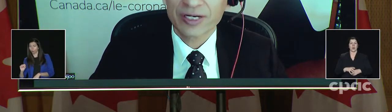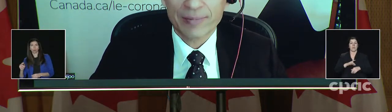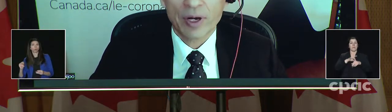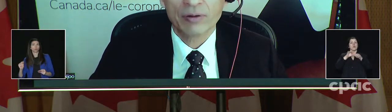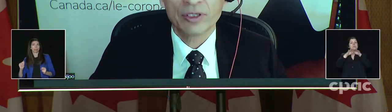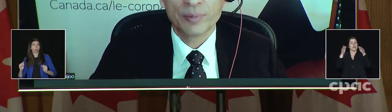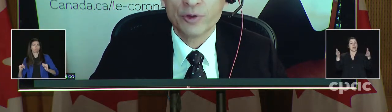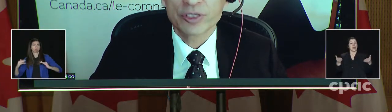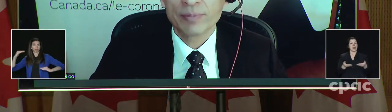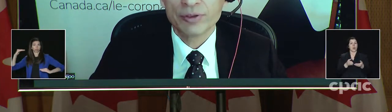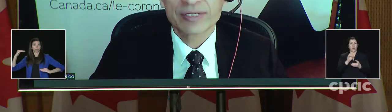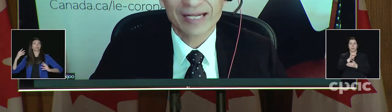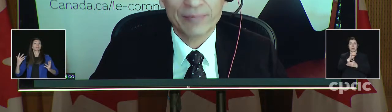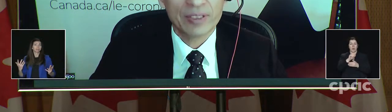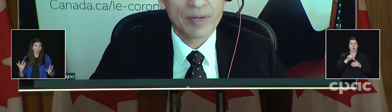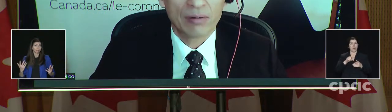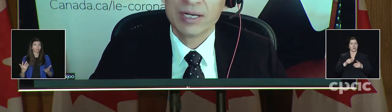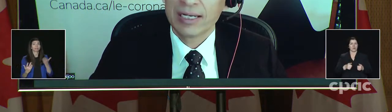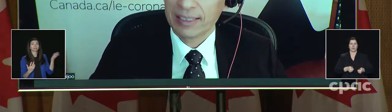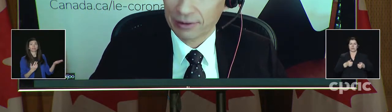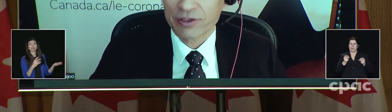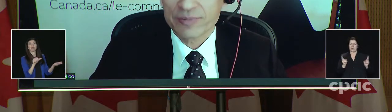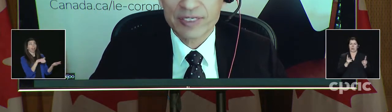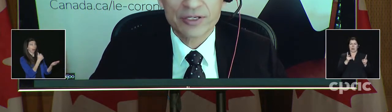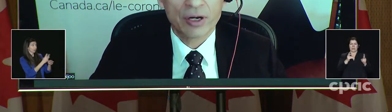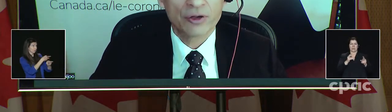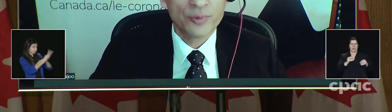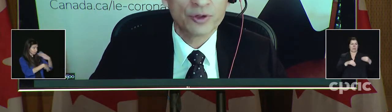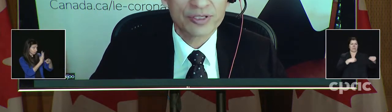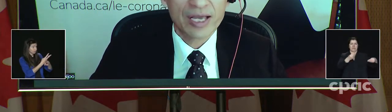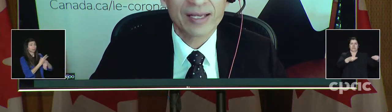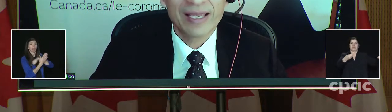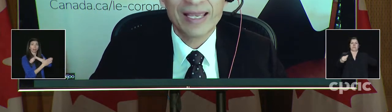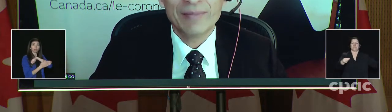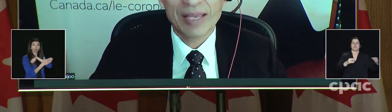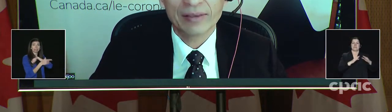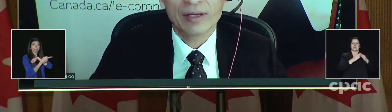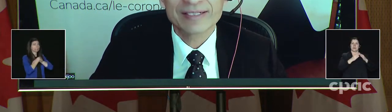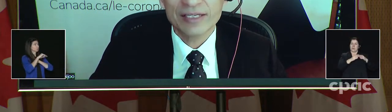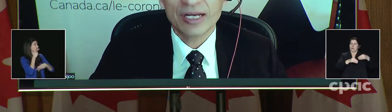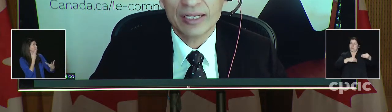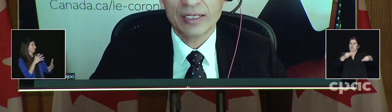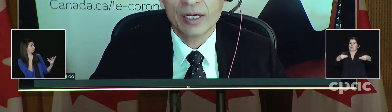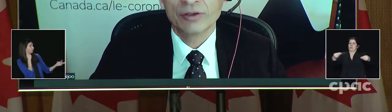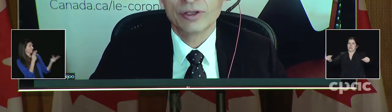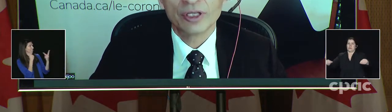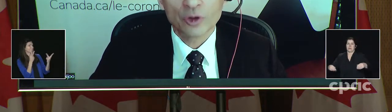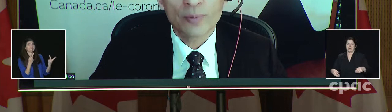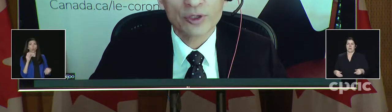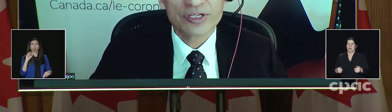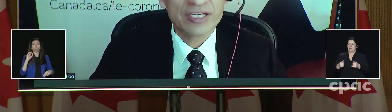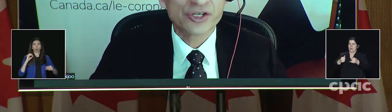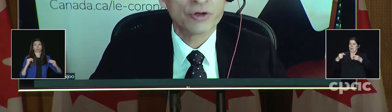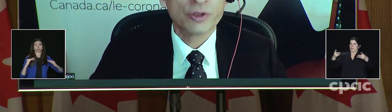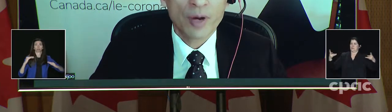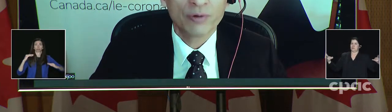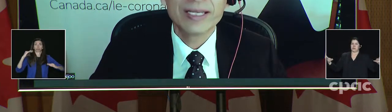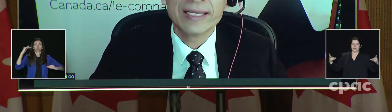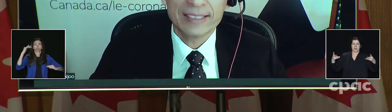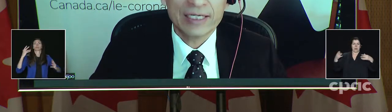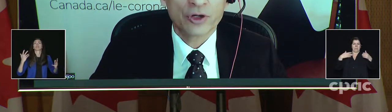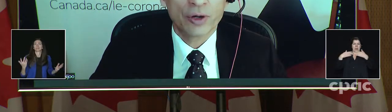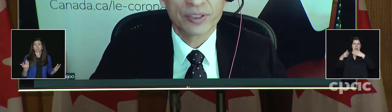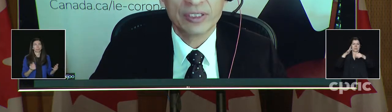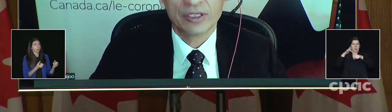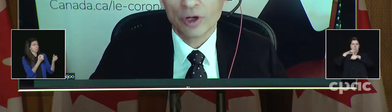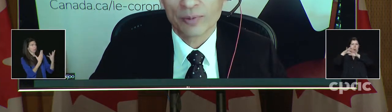se répand de plus en plus rapidement. La transmission communautaire est maintenant signalée dans de nombreuses régions du monde,